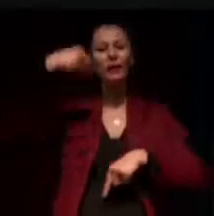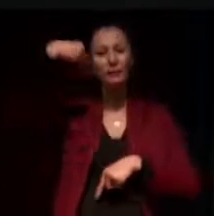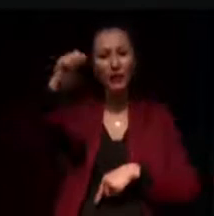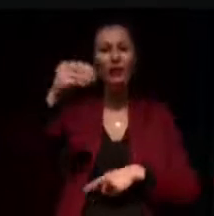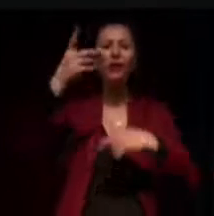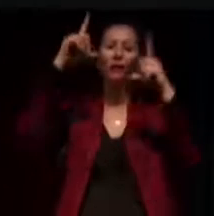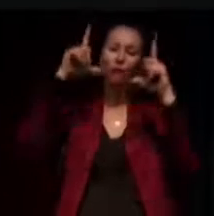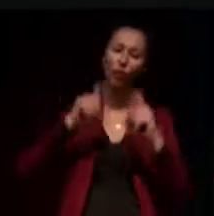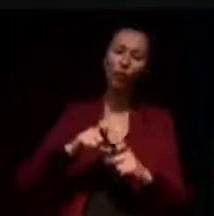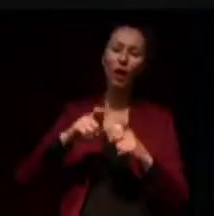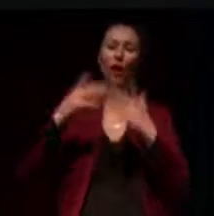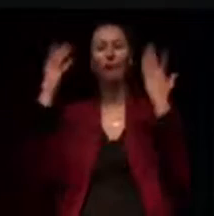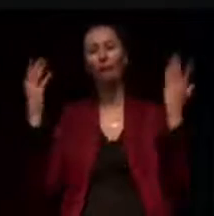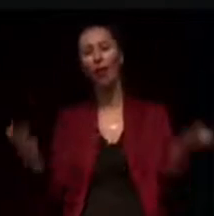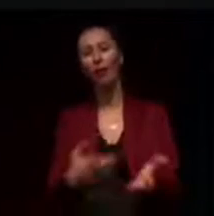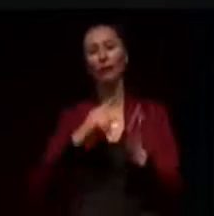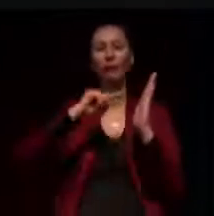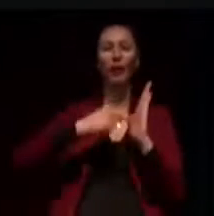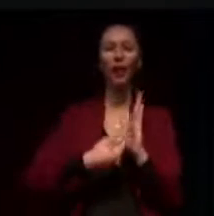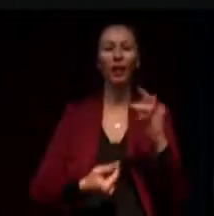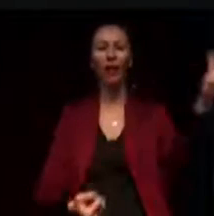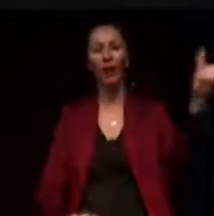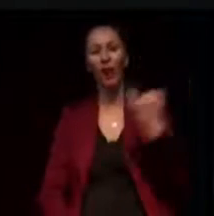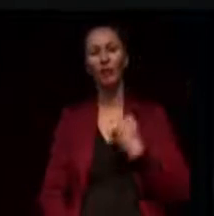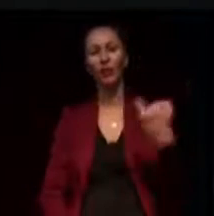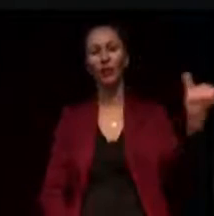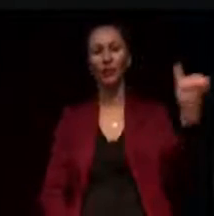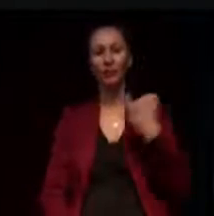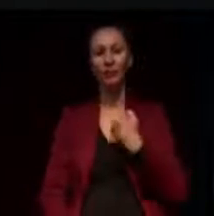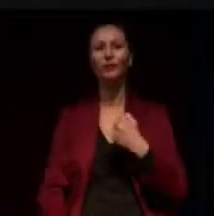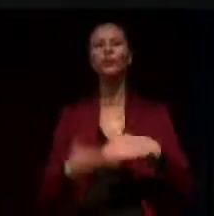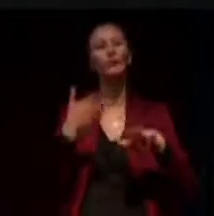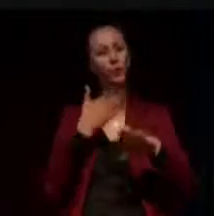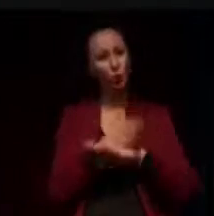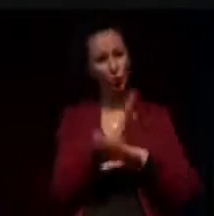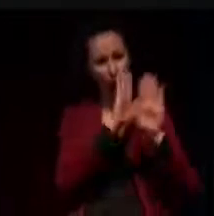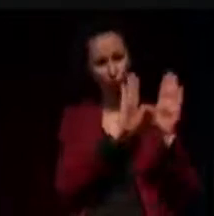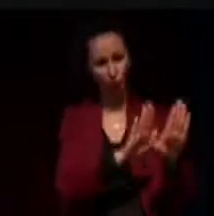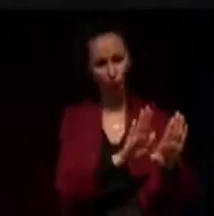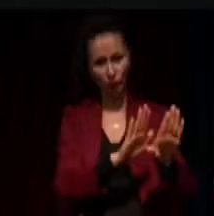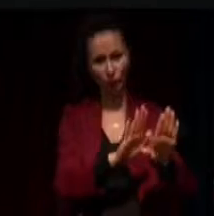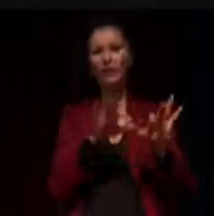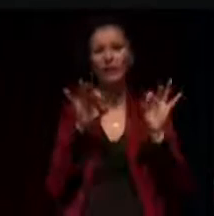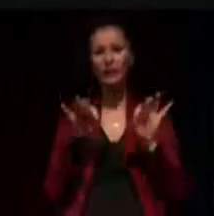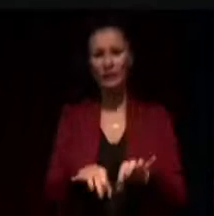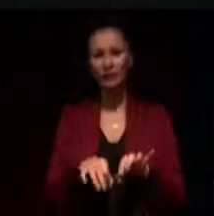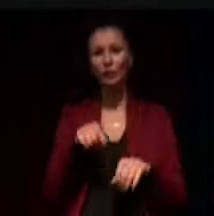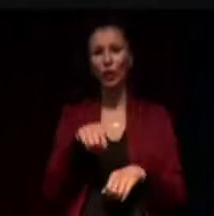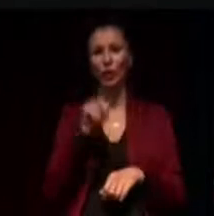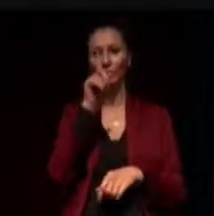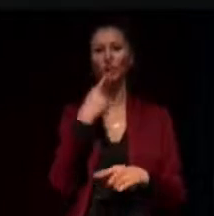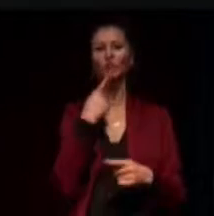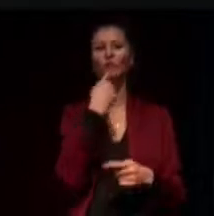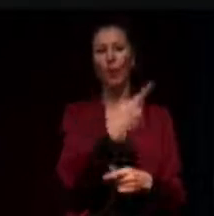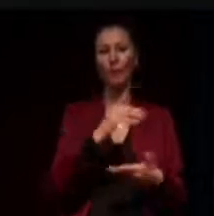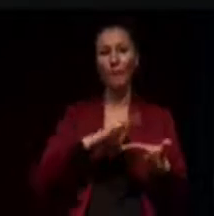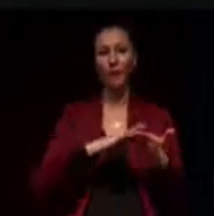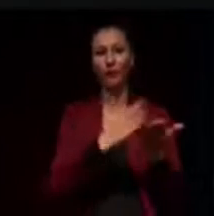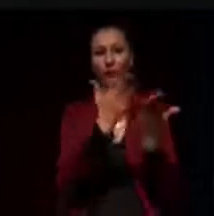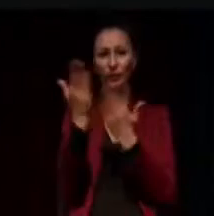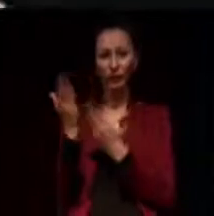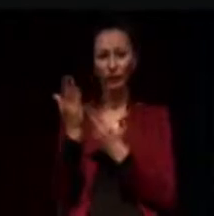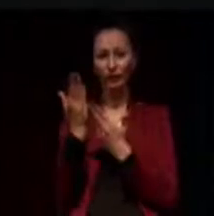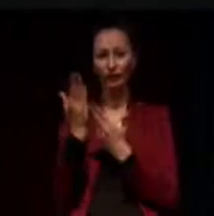ne fotoğrafı çekilmedi. Her şey yapıldı. Her şey getirildi. Doğrudur. Ama şimdi şöyle bir şey söyleyeyim arkadaşlar.